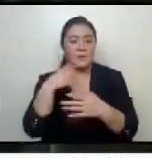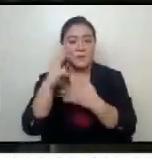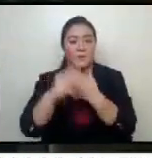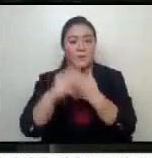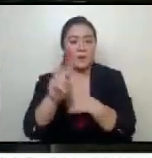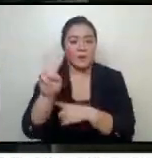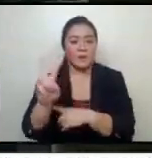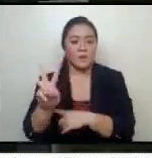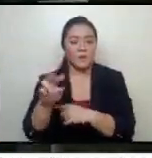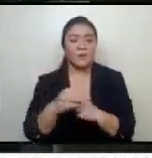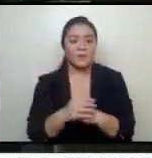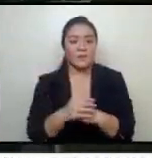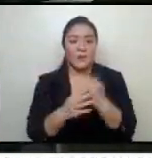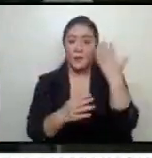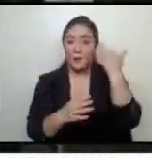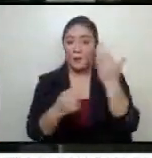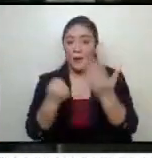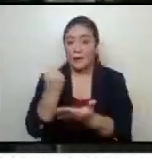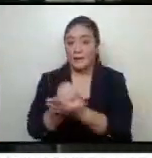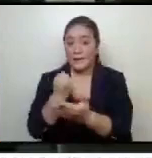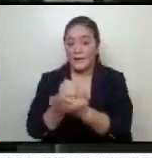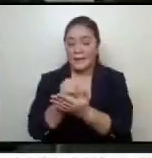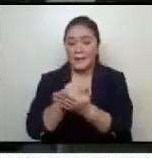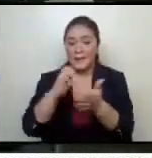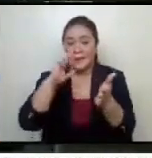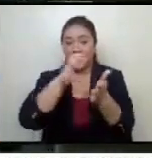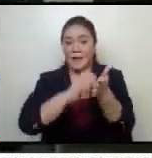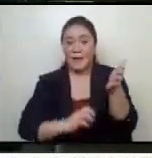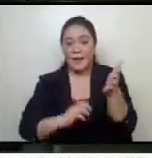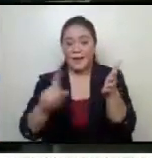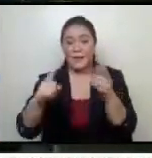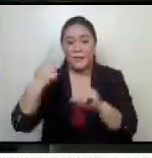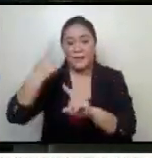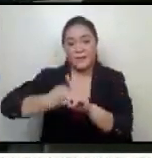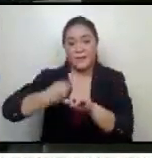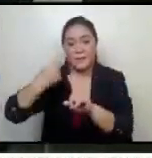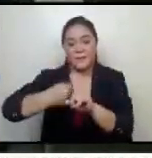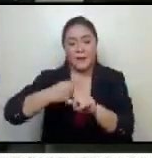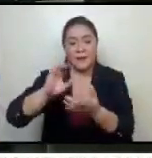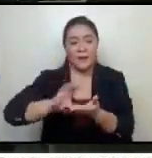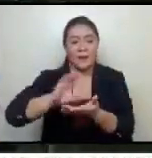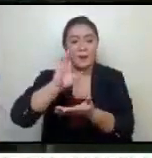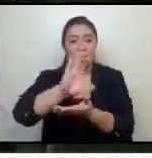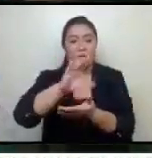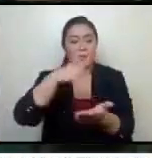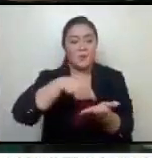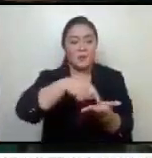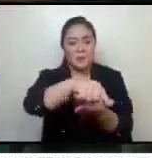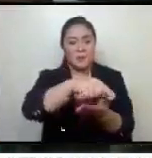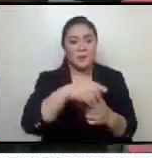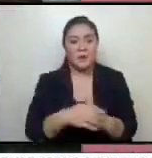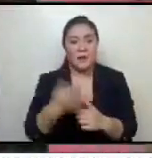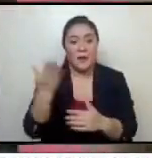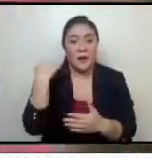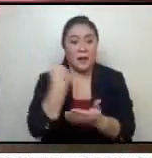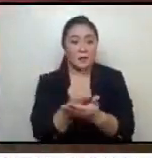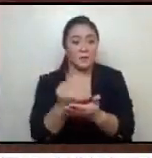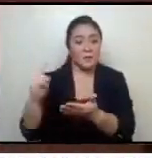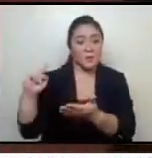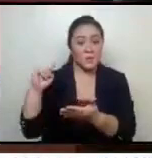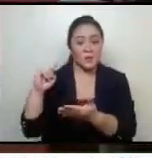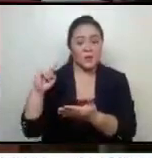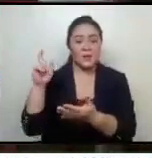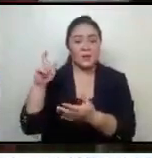kanilang manggagawa, ikaltas dito ang kanilang buwan ng kontribusyon sa SSS. Noong nakaraang linggo, nagtungo ang tauhan ng mga SSS sa